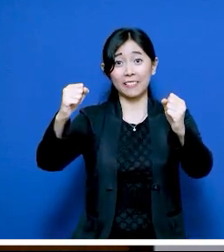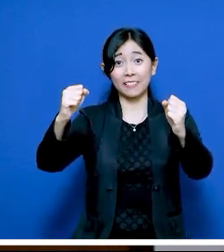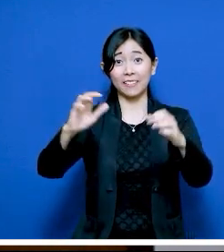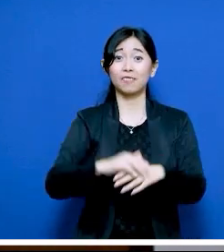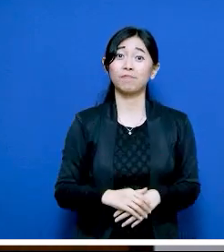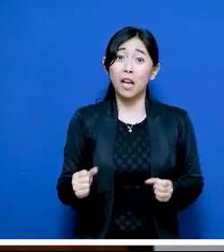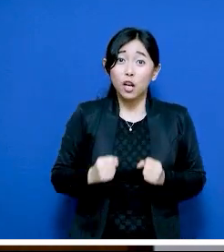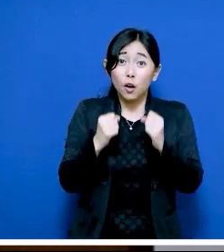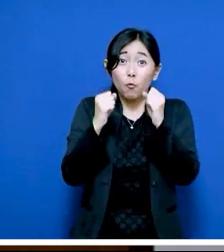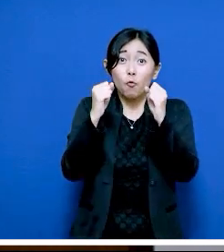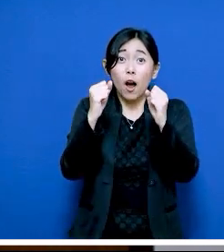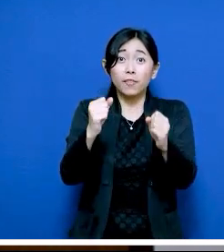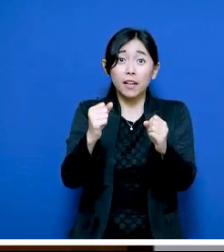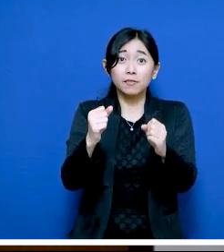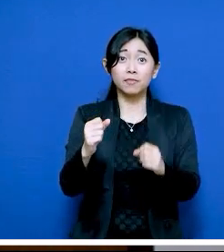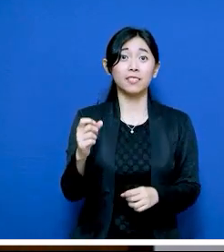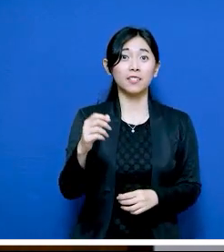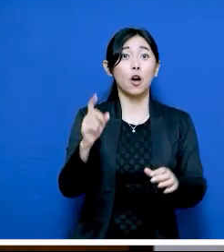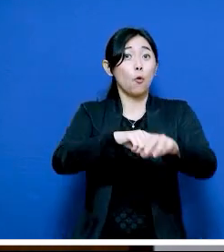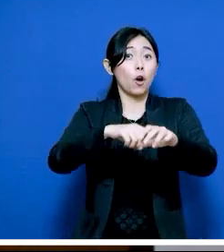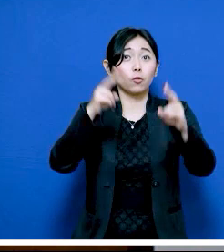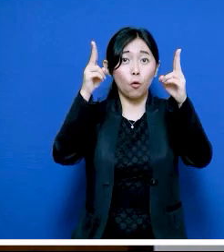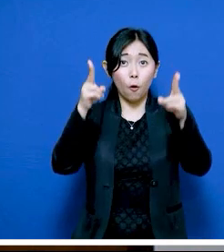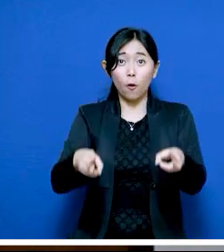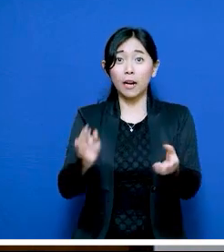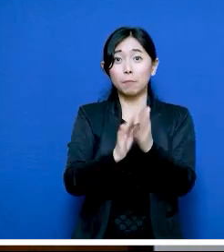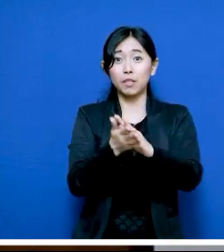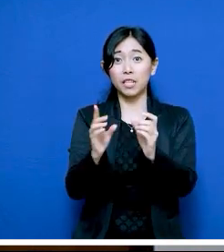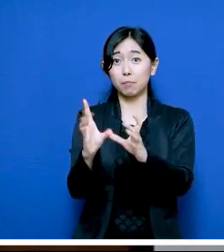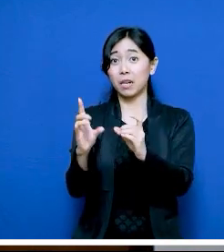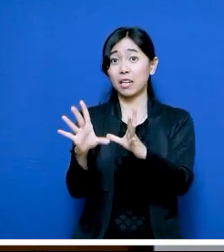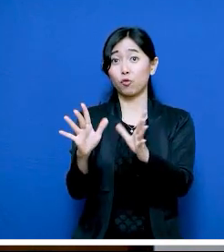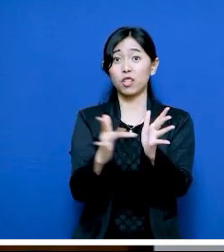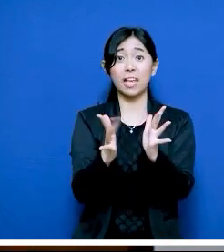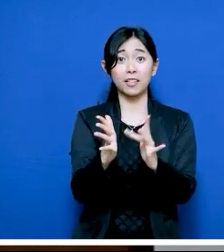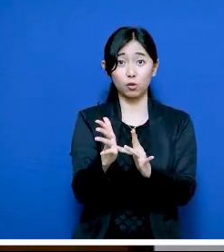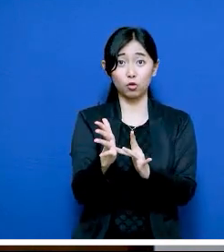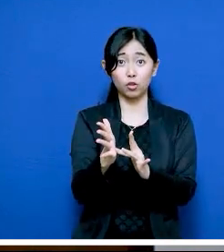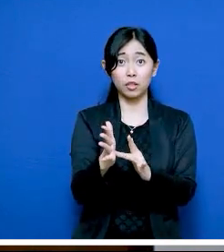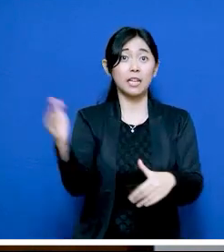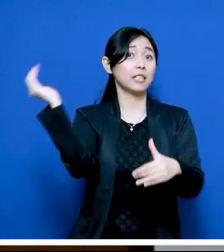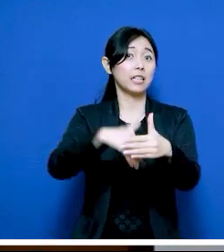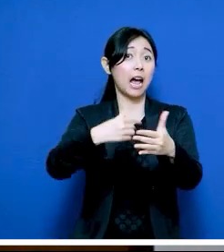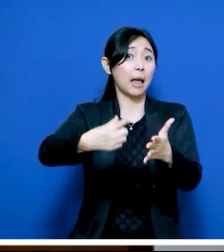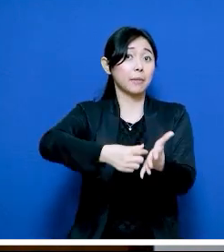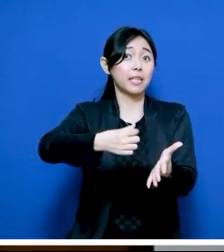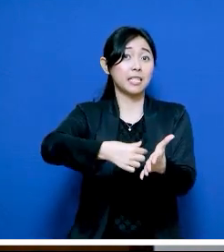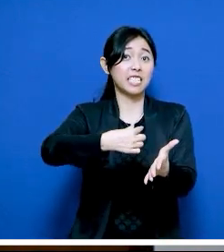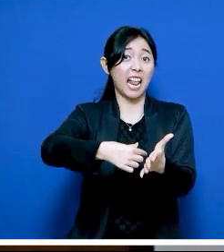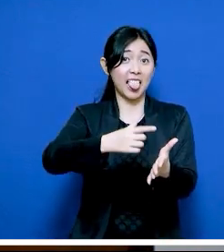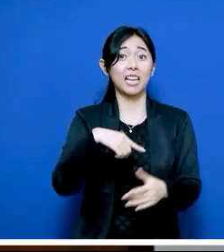di awal seorang menjadi pengikut Kristus. Bagaimana dalam pembacaan Injil kita